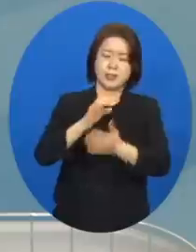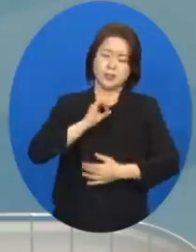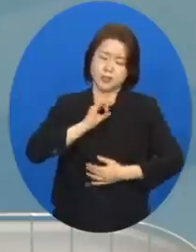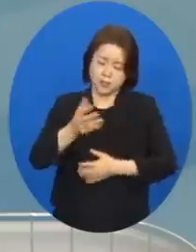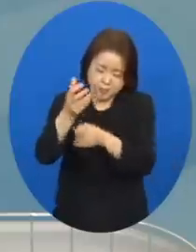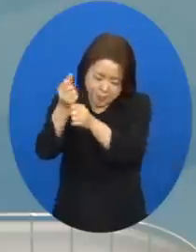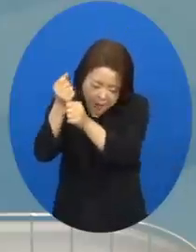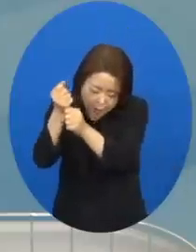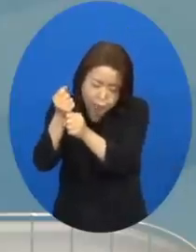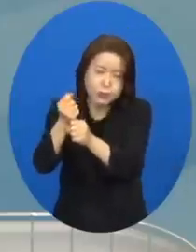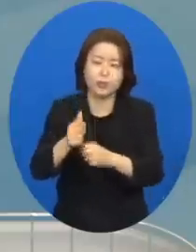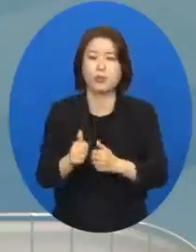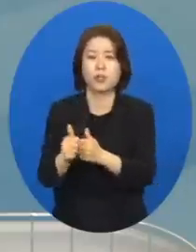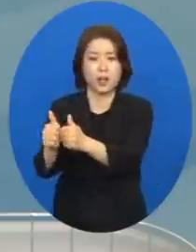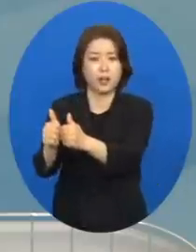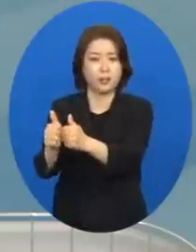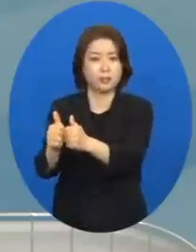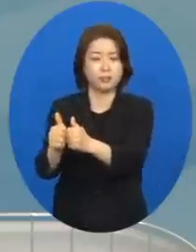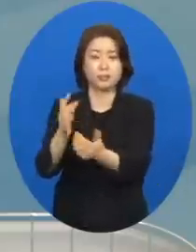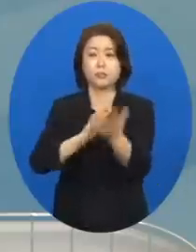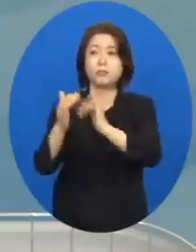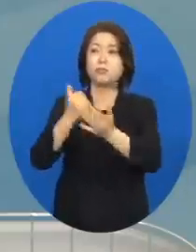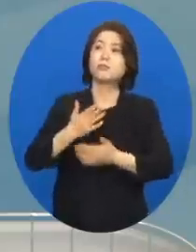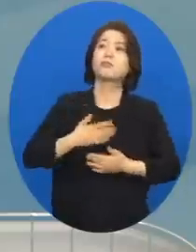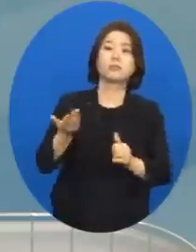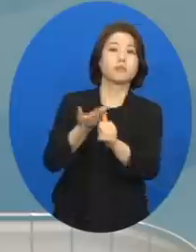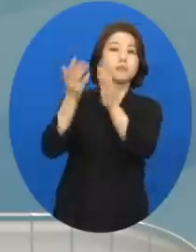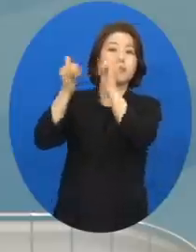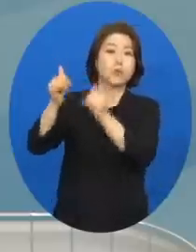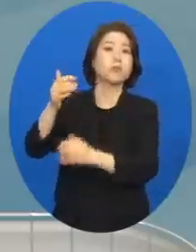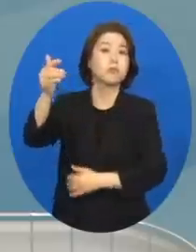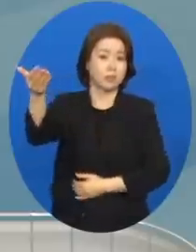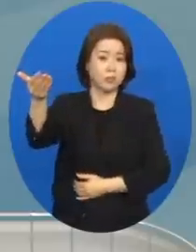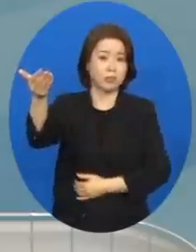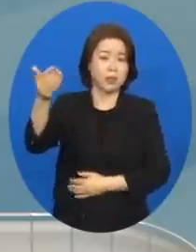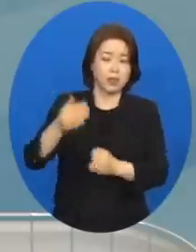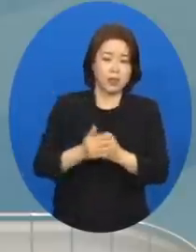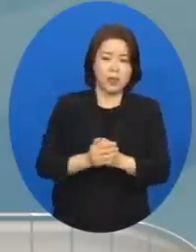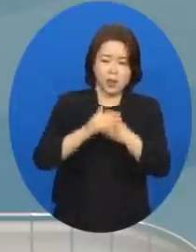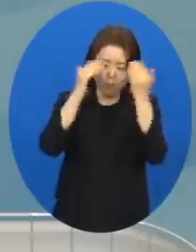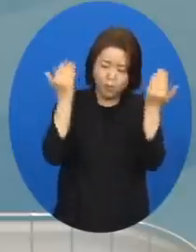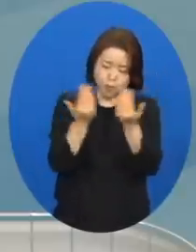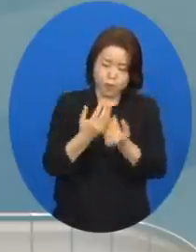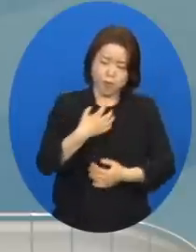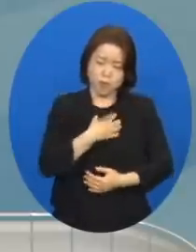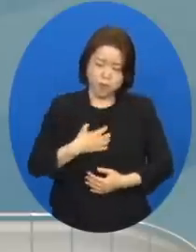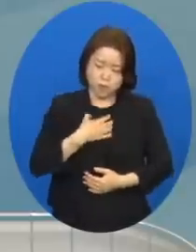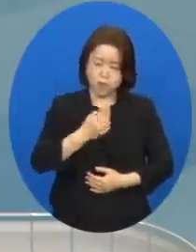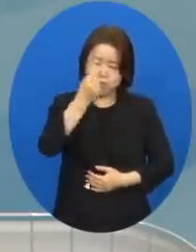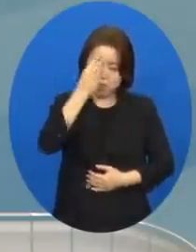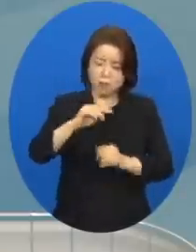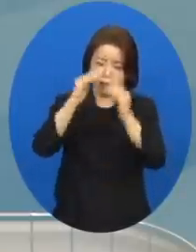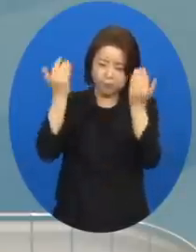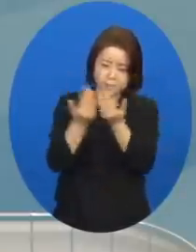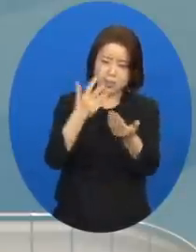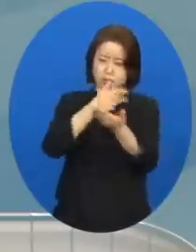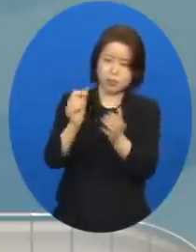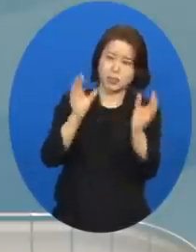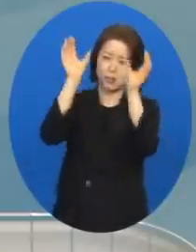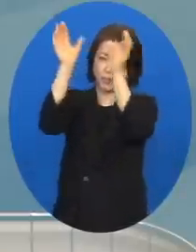죽자고 따라갑니다. 예수님이 내 목자시니까 모든 근심과 염려는 다 주님께 다